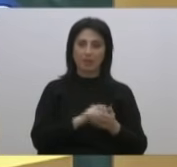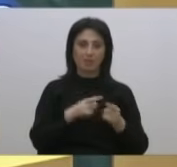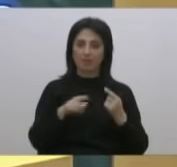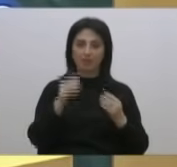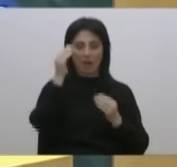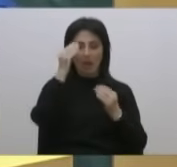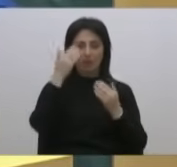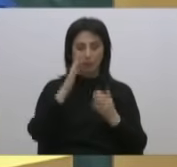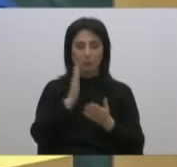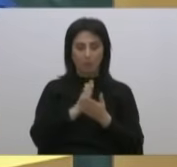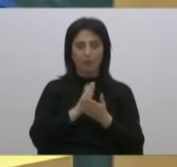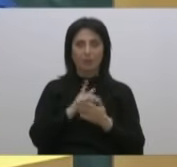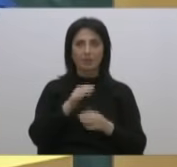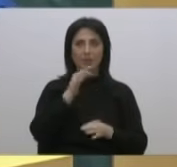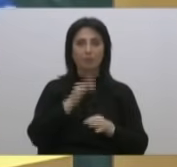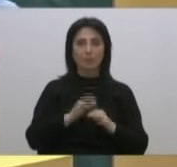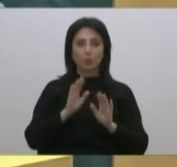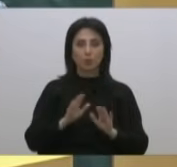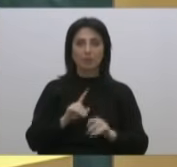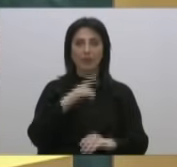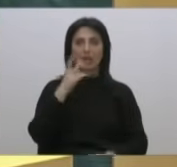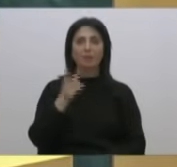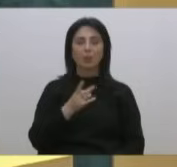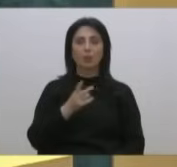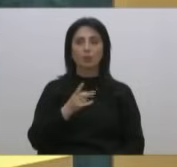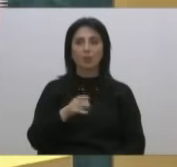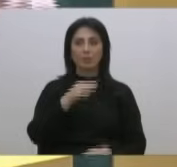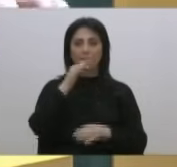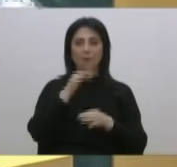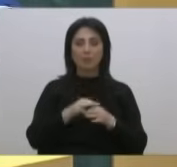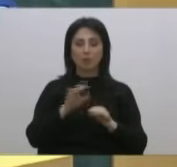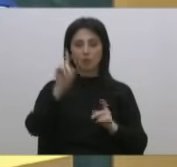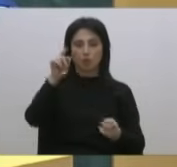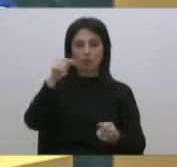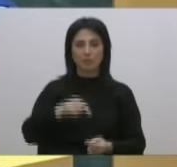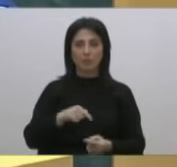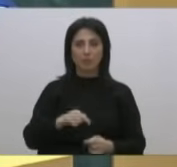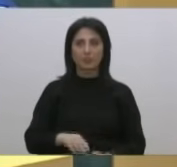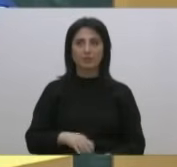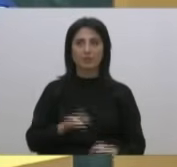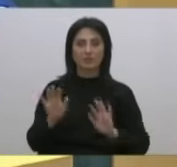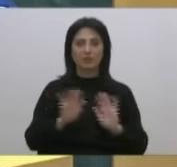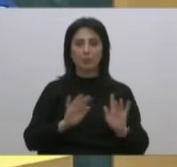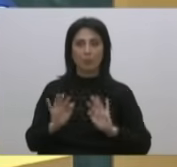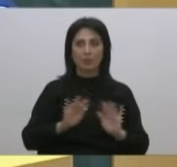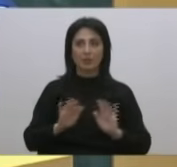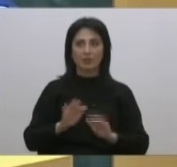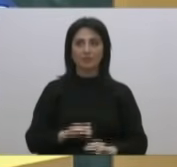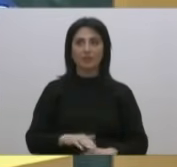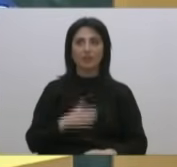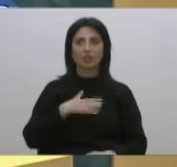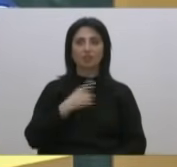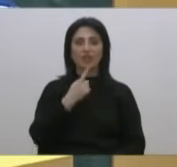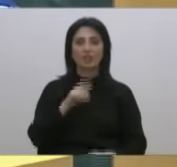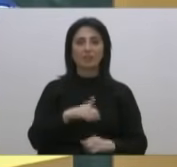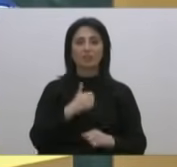დაკავება. გააზრებული მაქვს, რა თქმა უნდა, ეს პასუხისმგებლობა და რა თქმა უნდა, ამ პასუხისმგებლობის შესაბამისად ვიმოქმედებ.